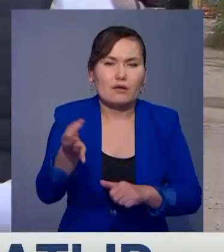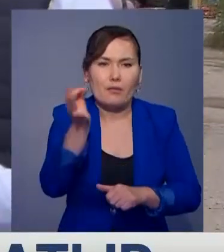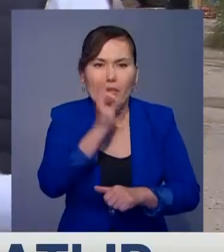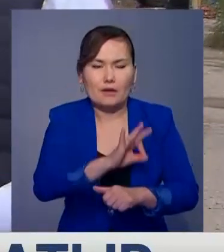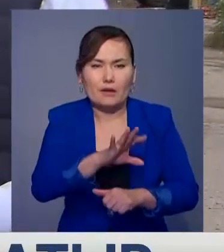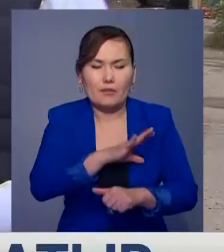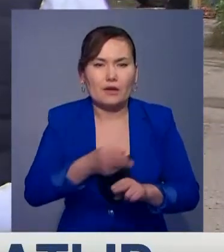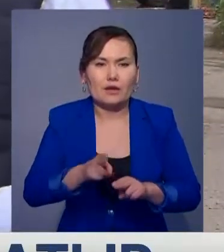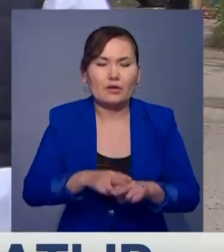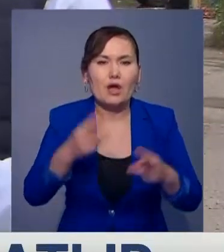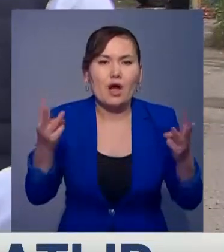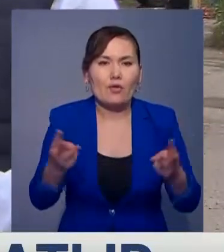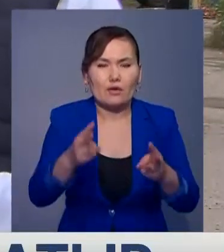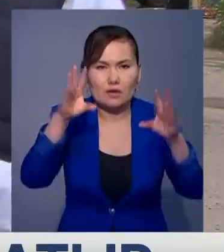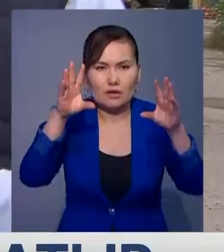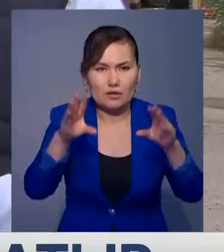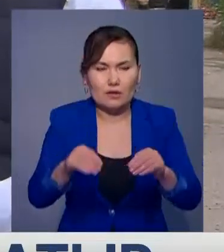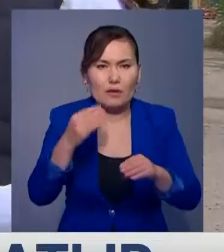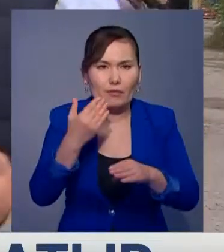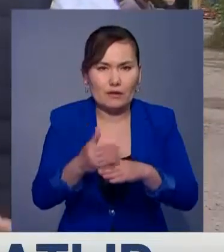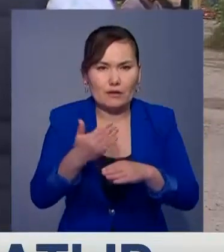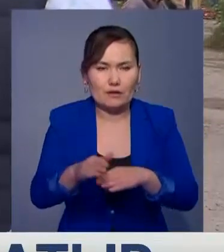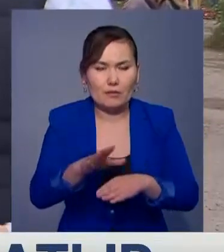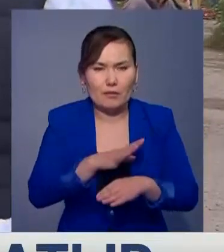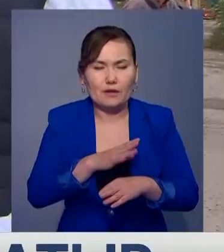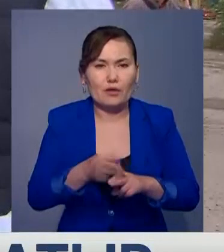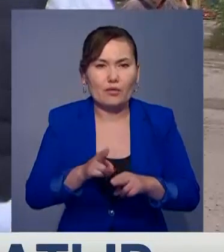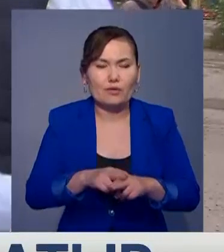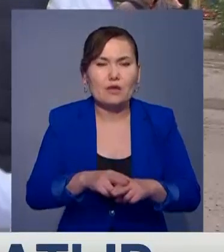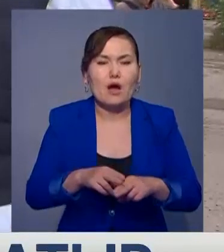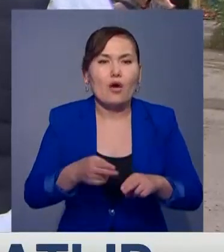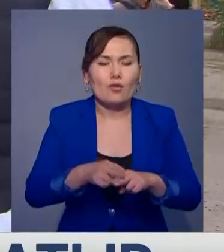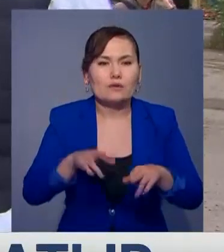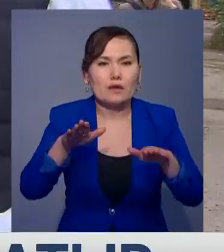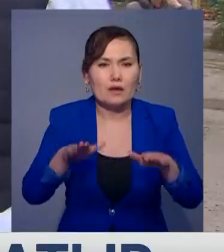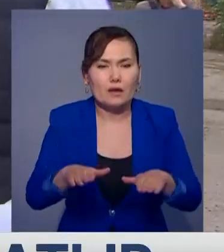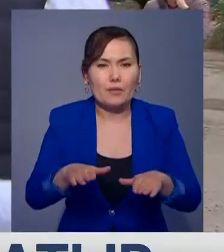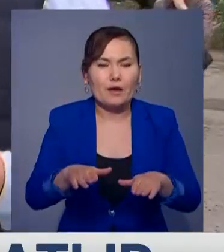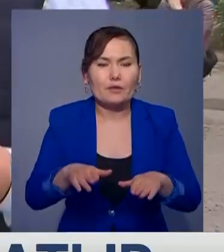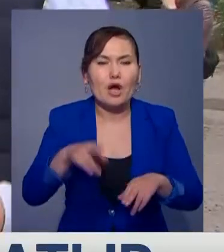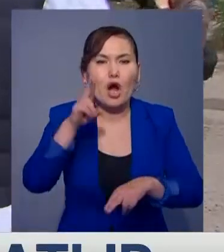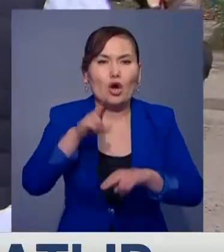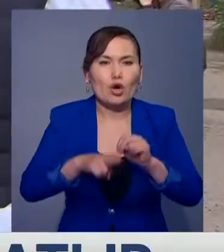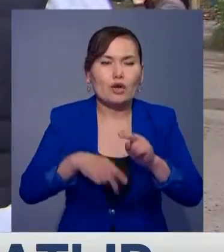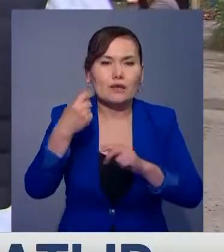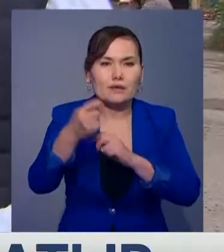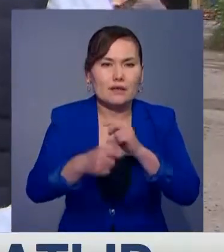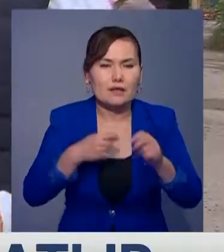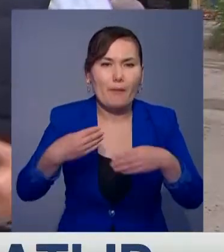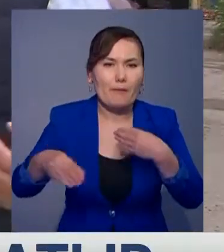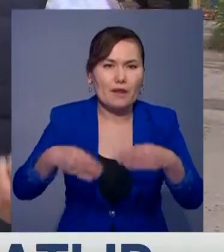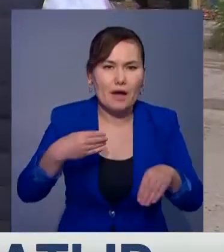жатыр. Өрт сол уақыттан бері өшіріліп келеді, бірақ дегенмен де бұл қоймаларда құрылыс заттары, синтетикалық